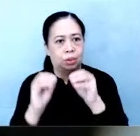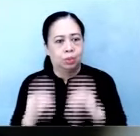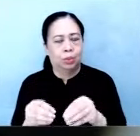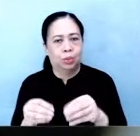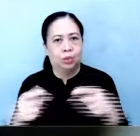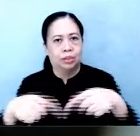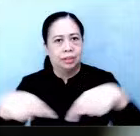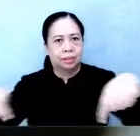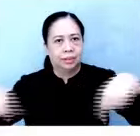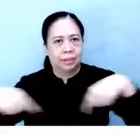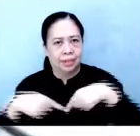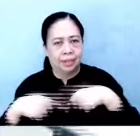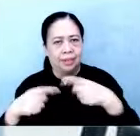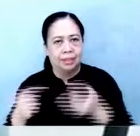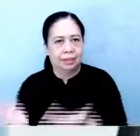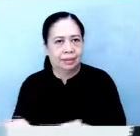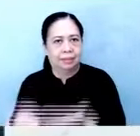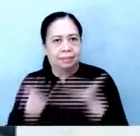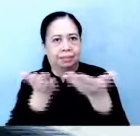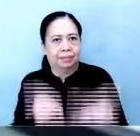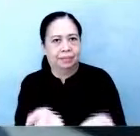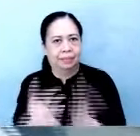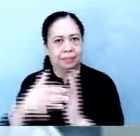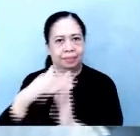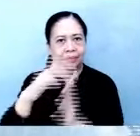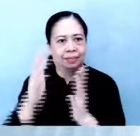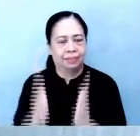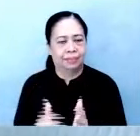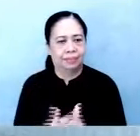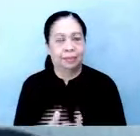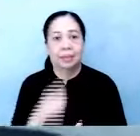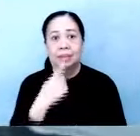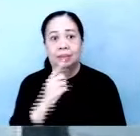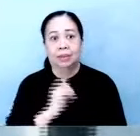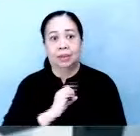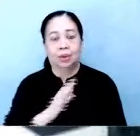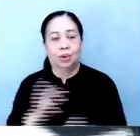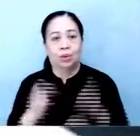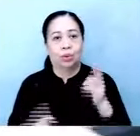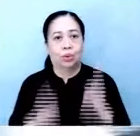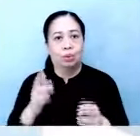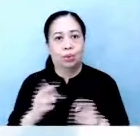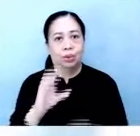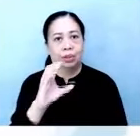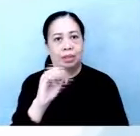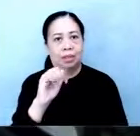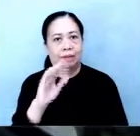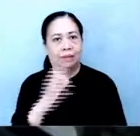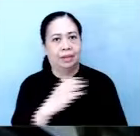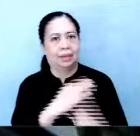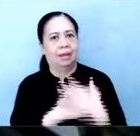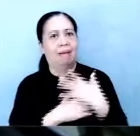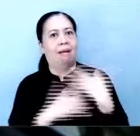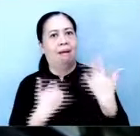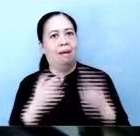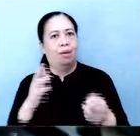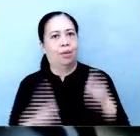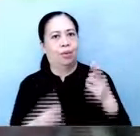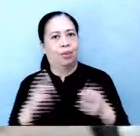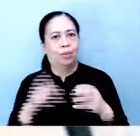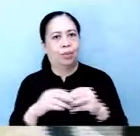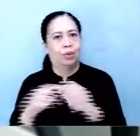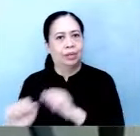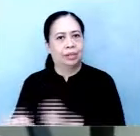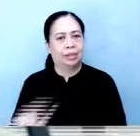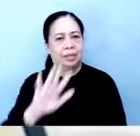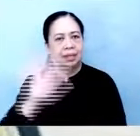at saka ihahatid sa customer. Ayon sa may-ari ng Robot Cafe, na-inspire siya sa mga robot sa Asia, partikular